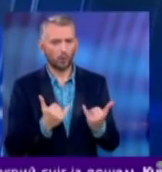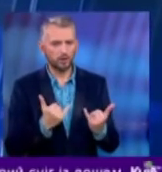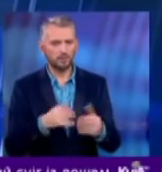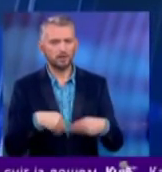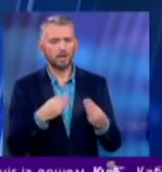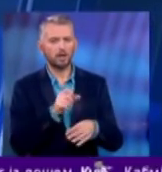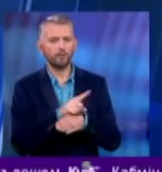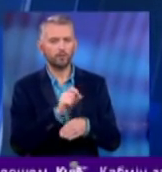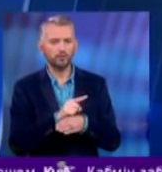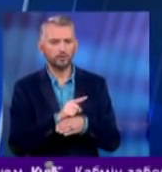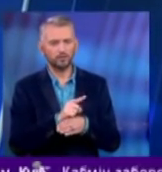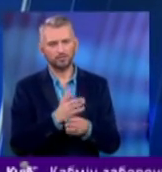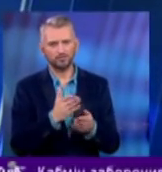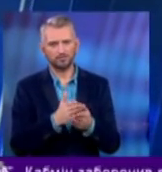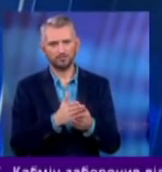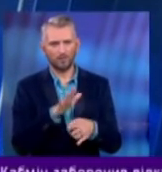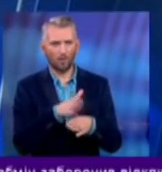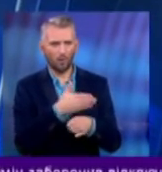надає функцію абонвідділу, як для